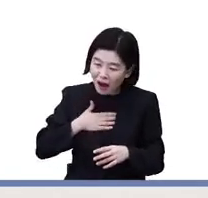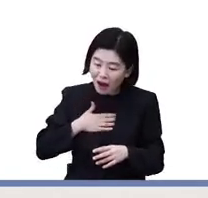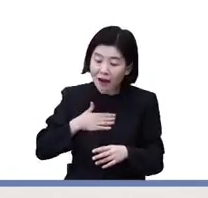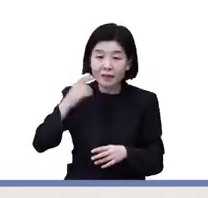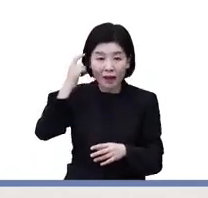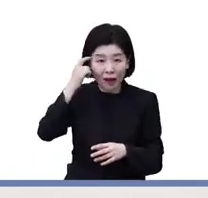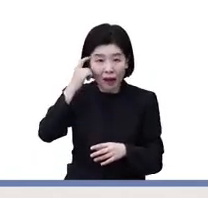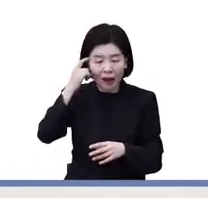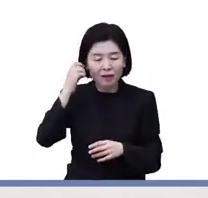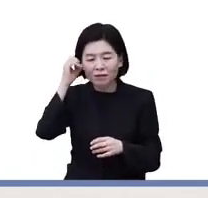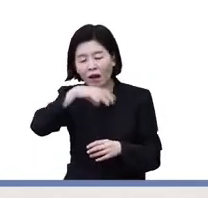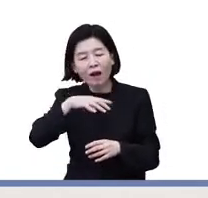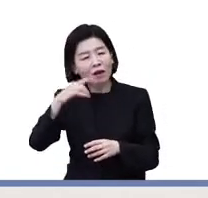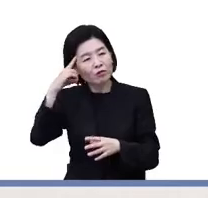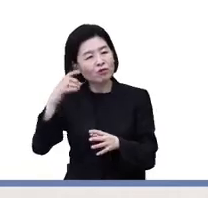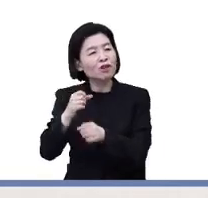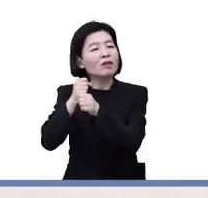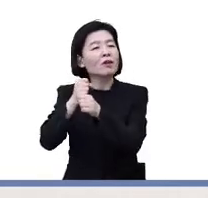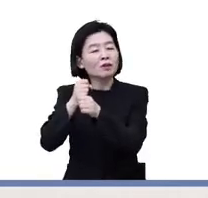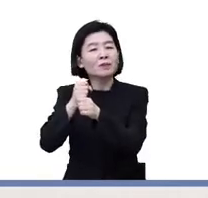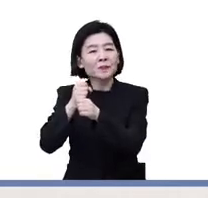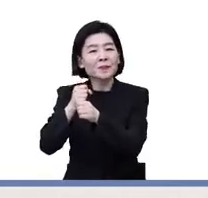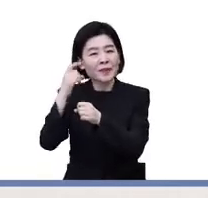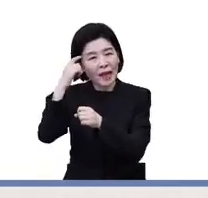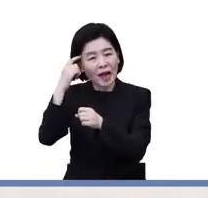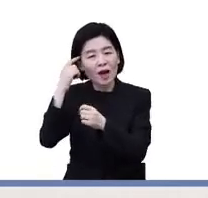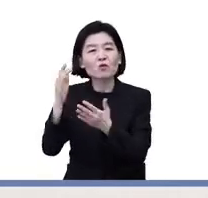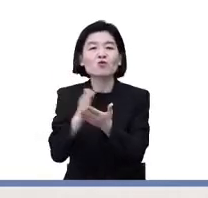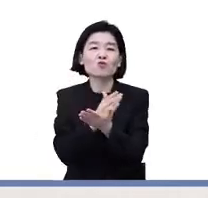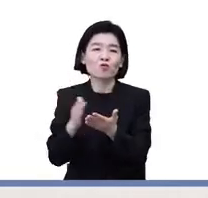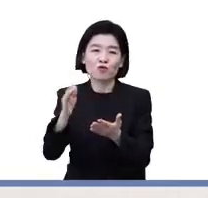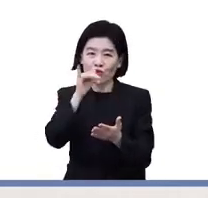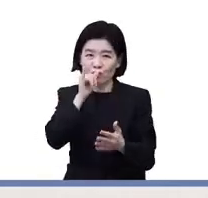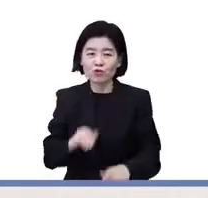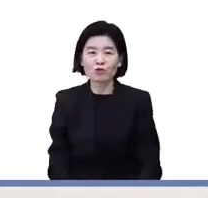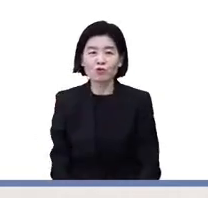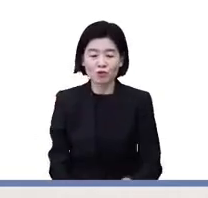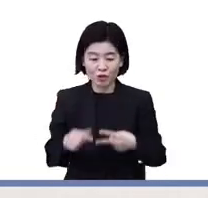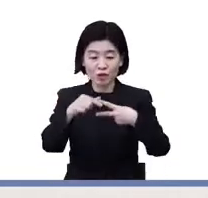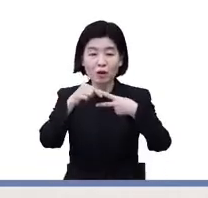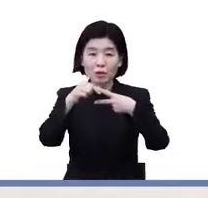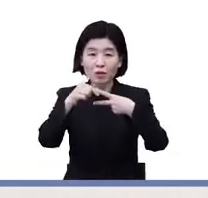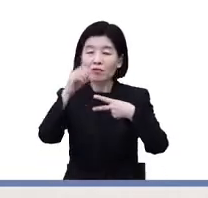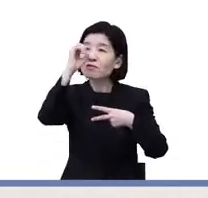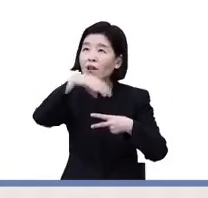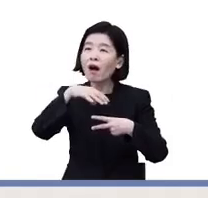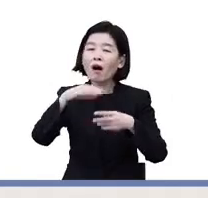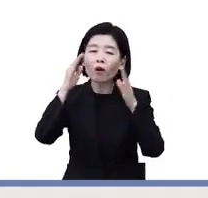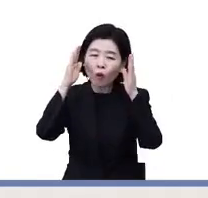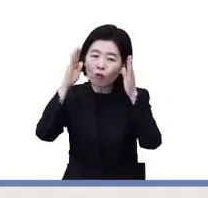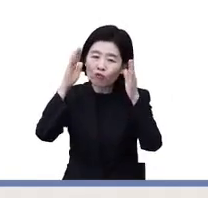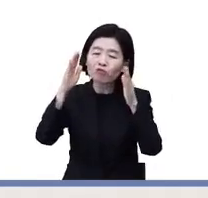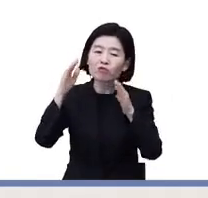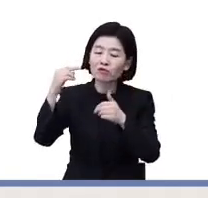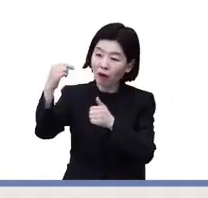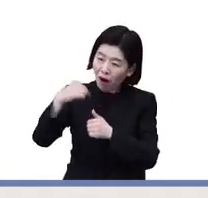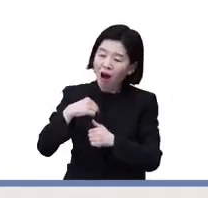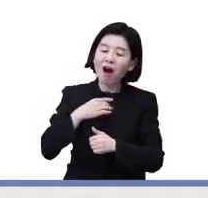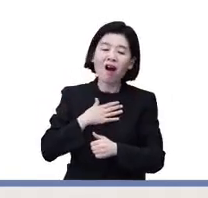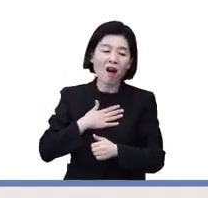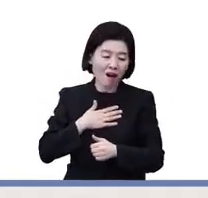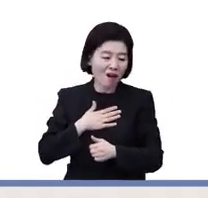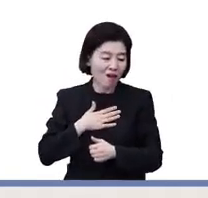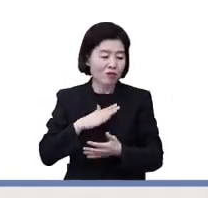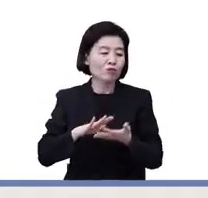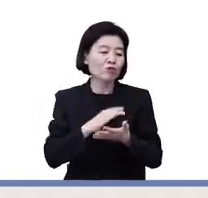추상적 개념적으로 이해하는 경우를 나눠서 봅시다. 구체적으로 이해하면 공부를 하라고 하는구나. 더 놀고 싶은데 뭐 성적 좀 잘